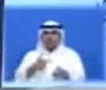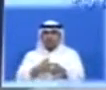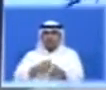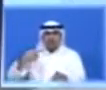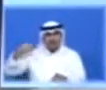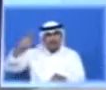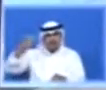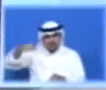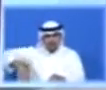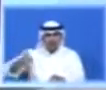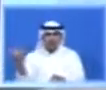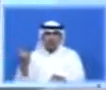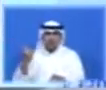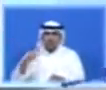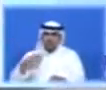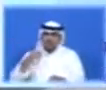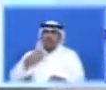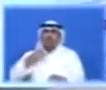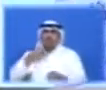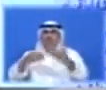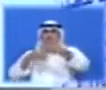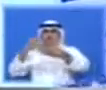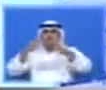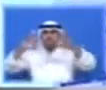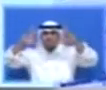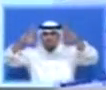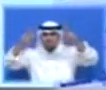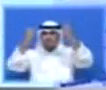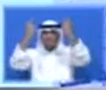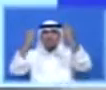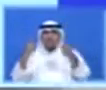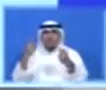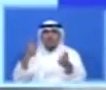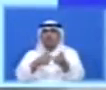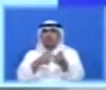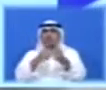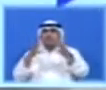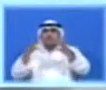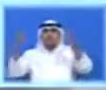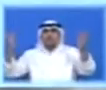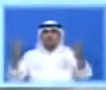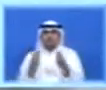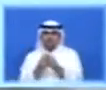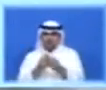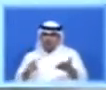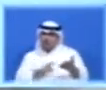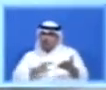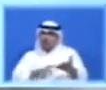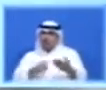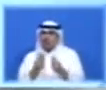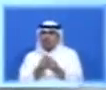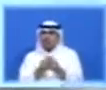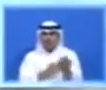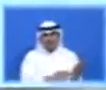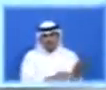بناء وتوسعة 9 مستشفيات ضمن فترة زمنية محددة، فقد وقعت 3 عقود مع بعض